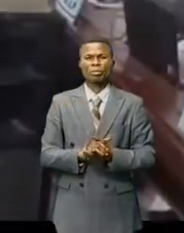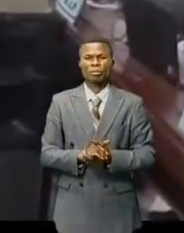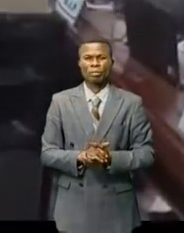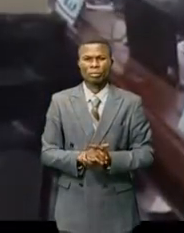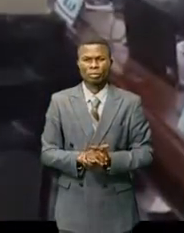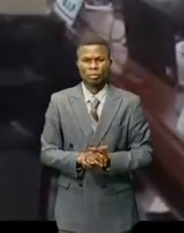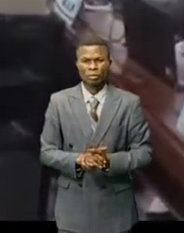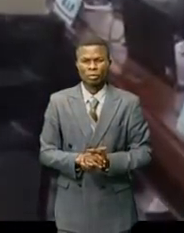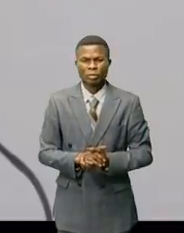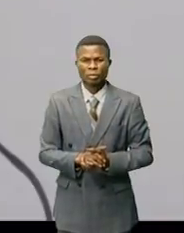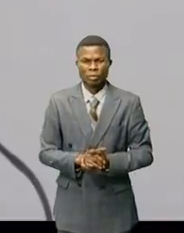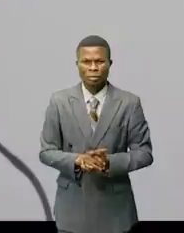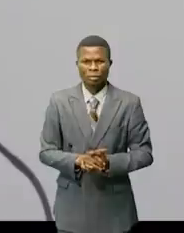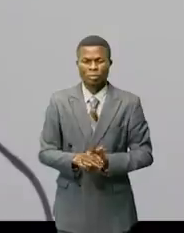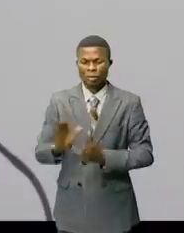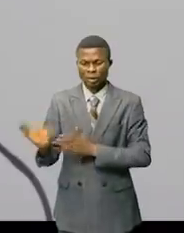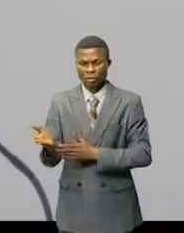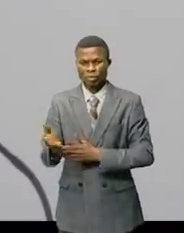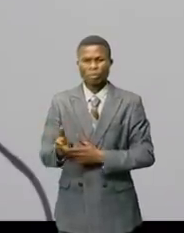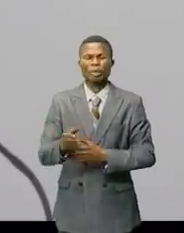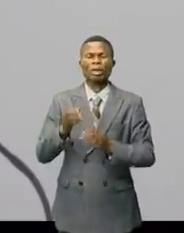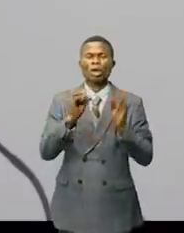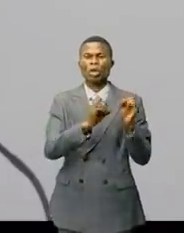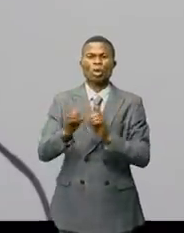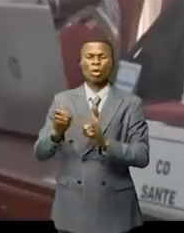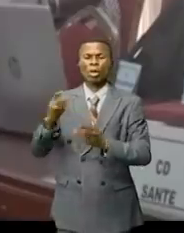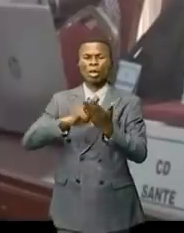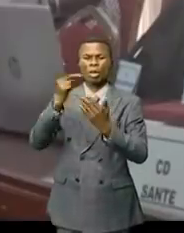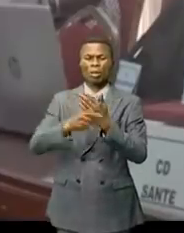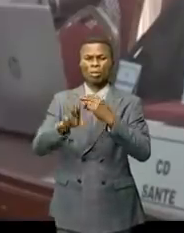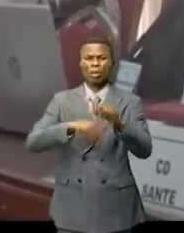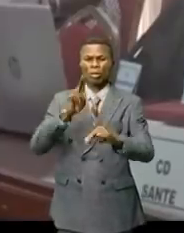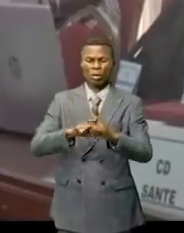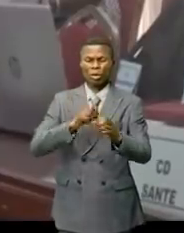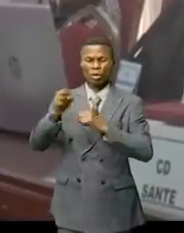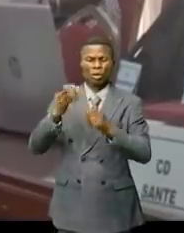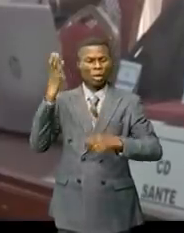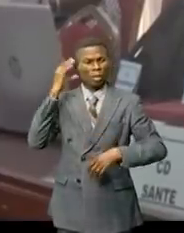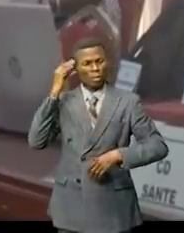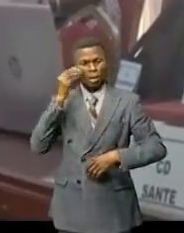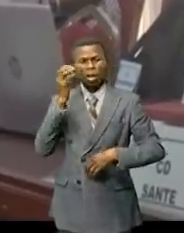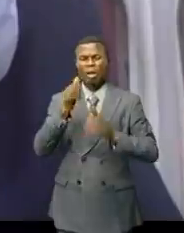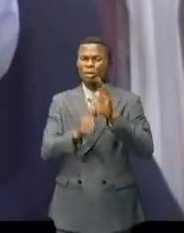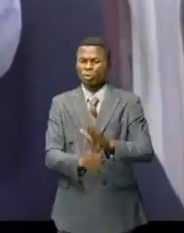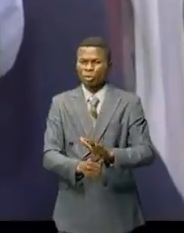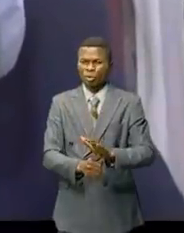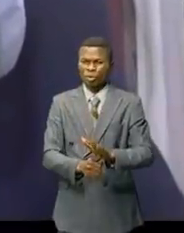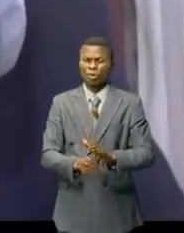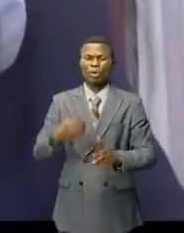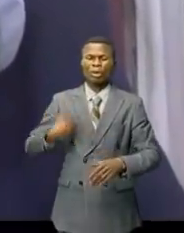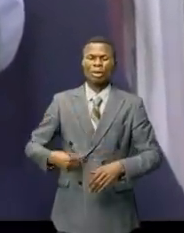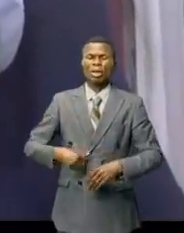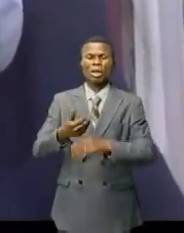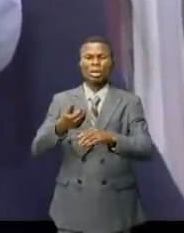gouverneur à thomas toubana colo/chi la matinée des plaidoyers organisé par le programme national de lutte contre les maladies tropicales négligées à chimiothérapie préventives